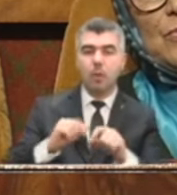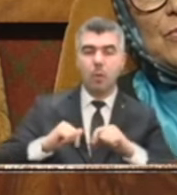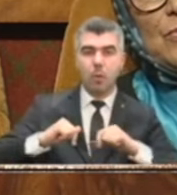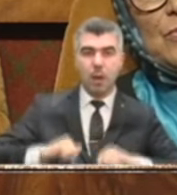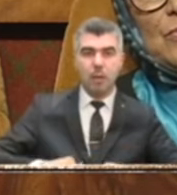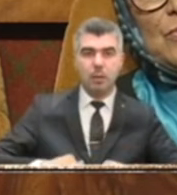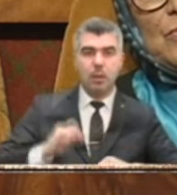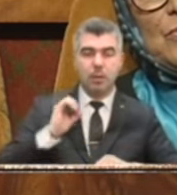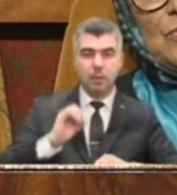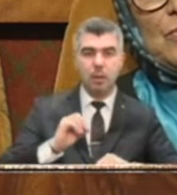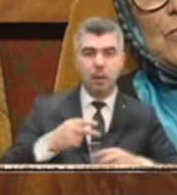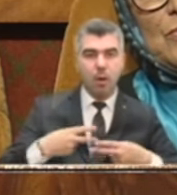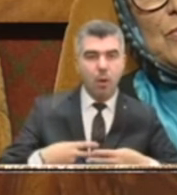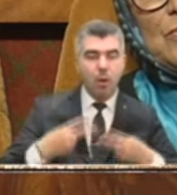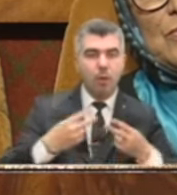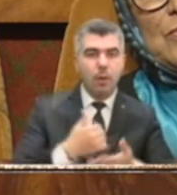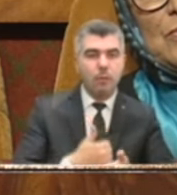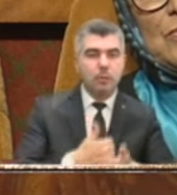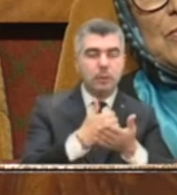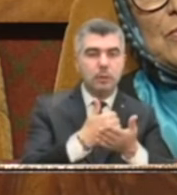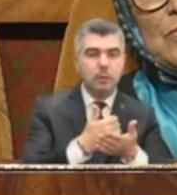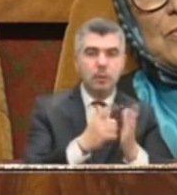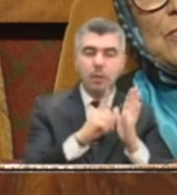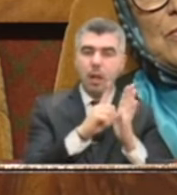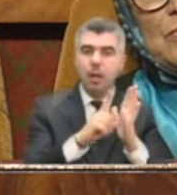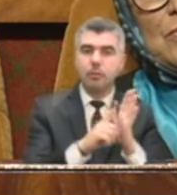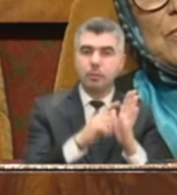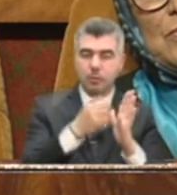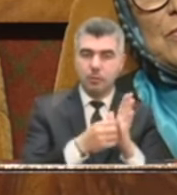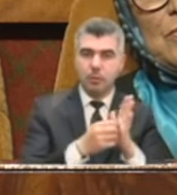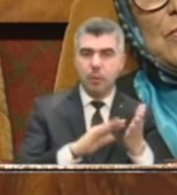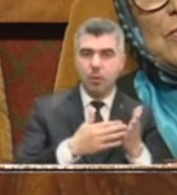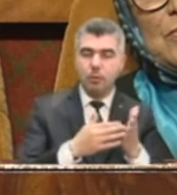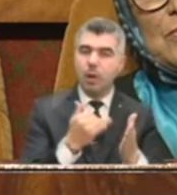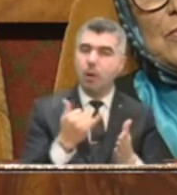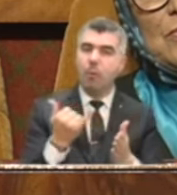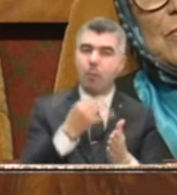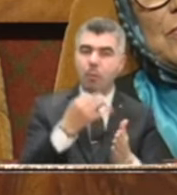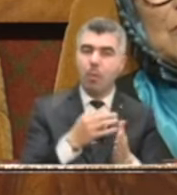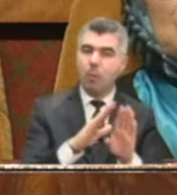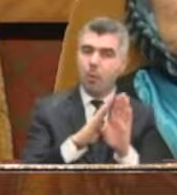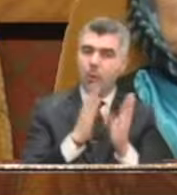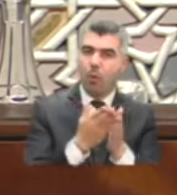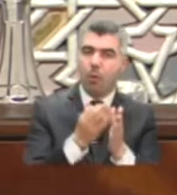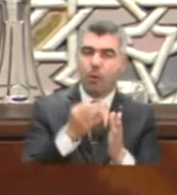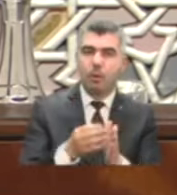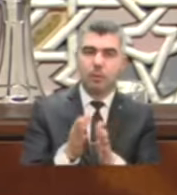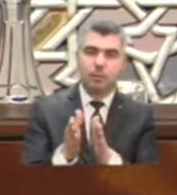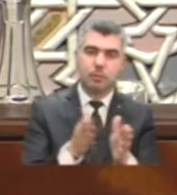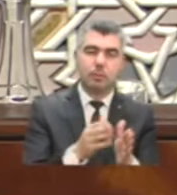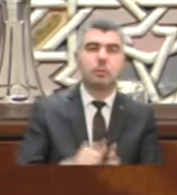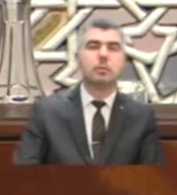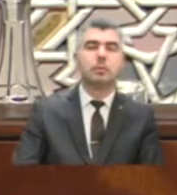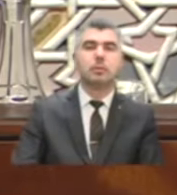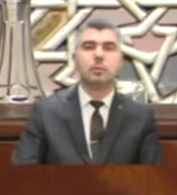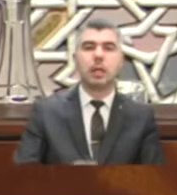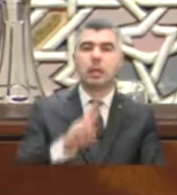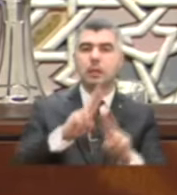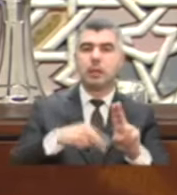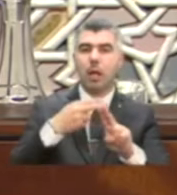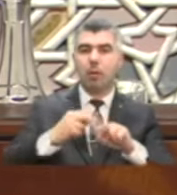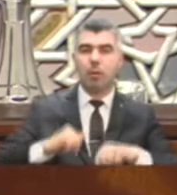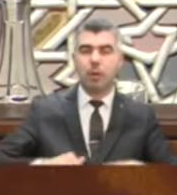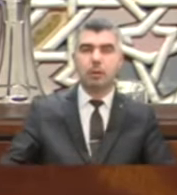الوزاره لتمكين المكتب المغربي لحقوق المؤلف من لعب دوره بشكل كامل وشكرا. شكرا السيد نائب. جواب السيد